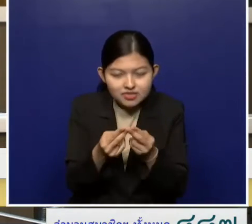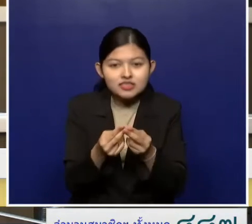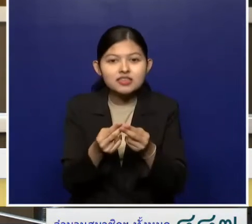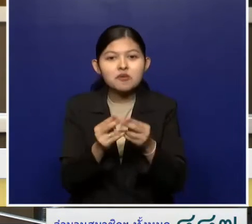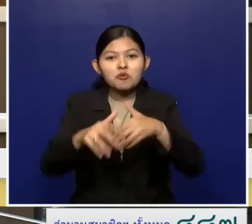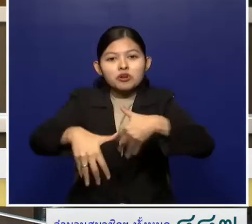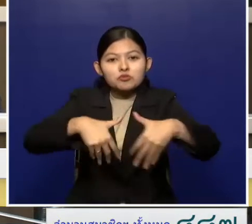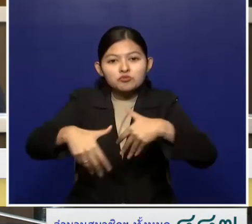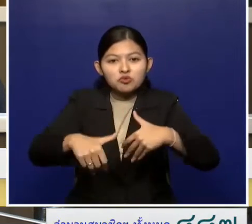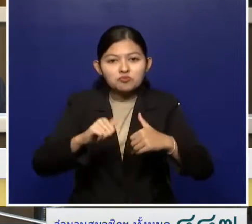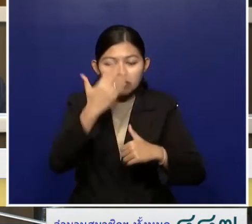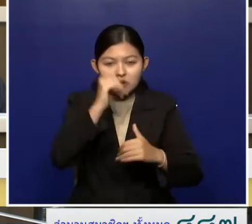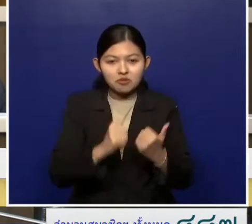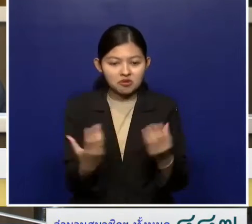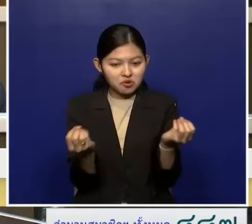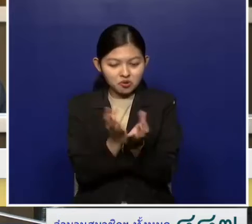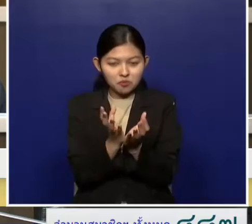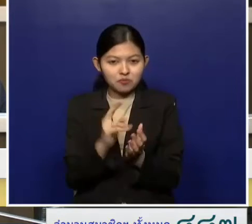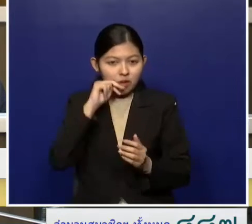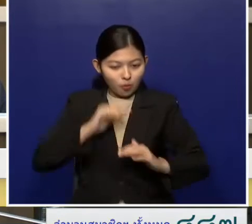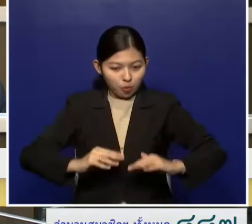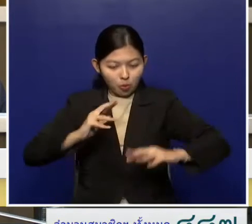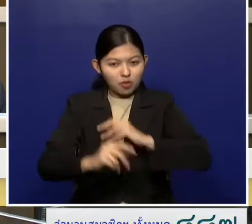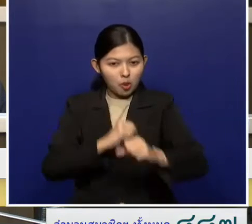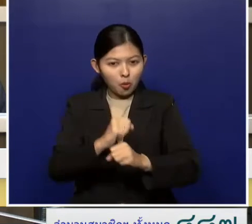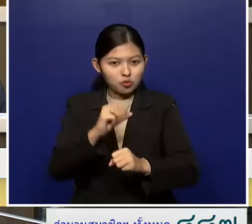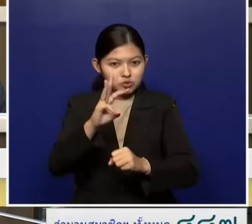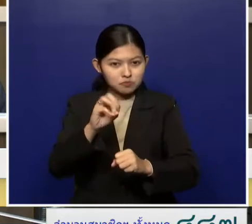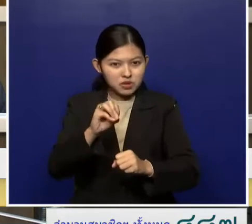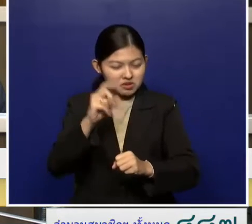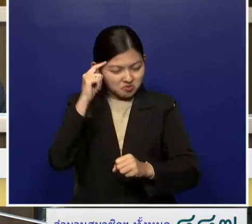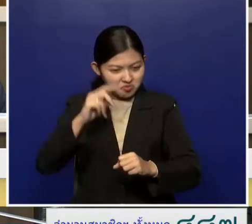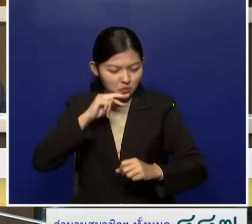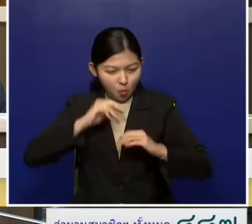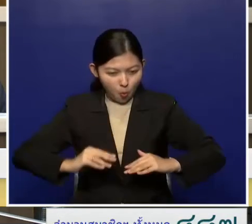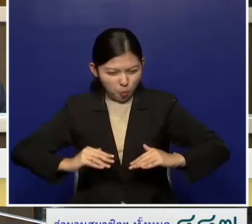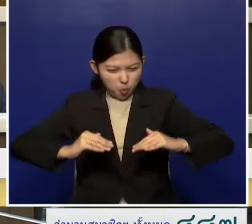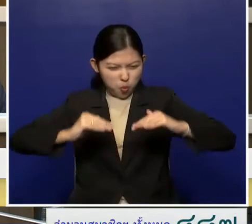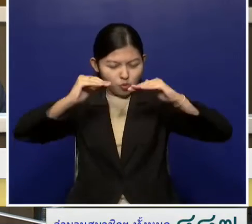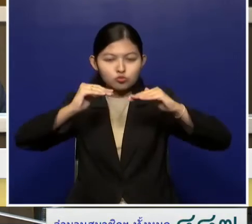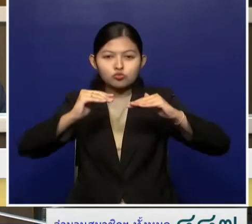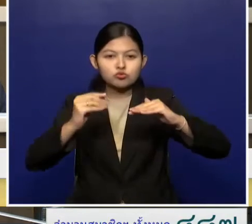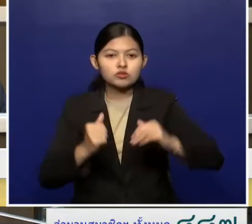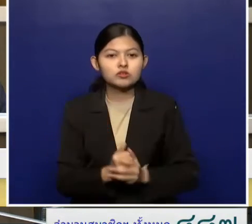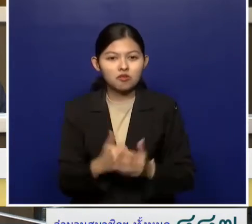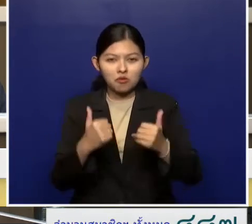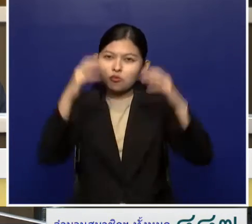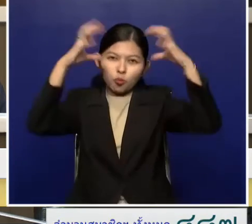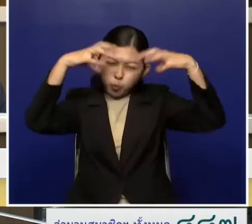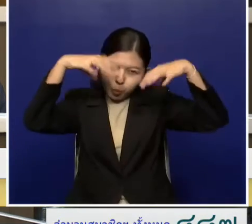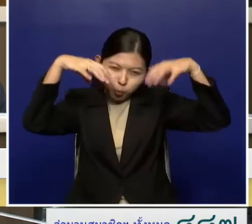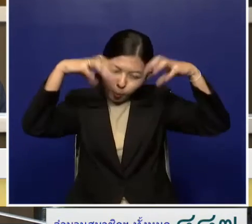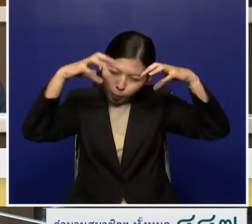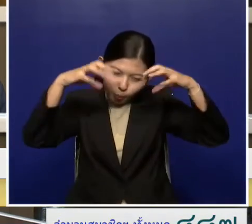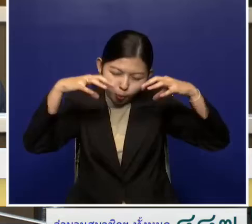ี้เป็นน้ำทวมที่นายกรอบ 60 ปีนน่าจะสูงที่สุดแล้วก็ผลตกปฏิมาณมากต่